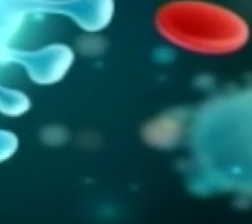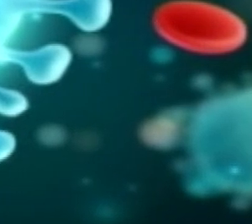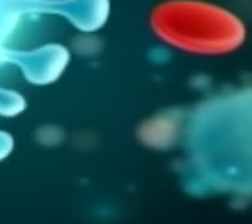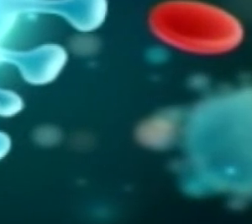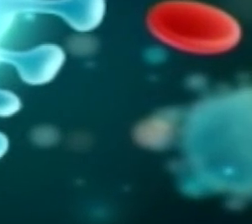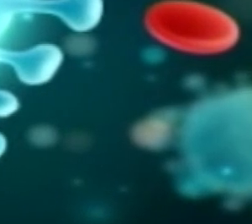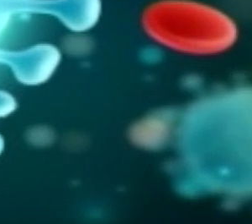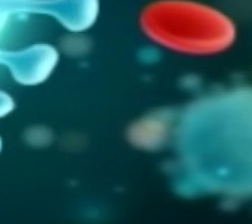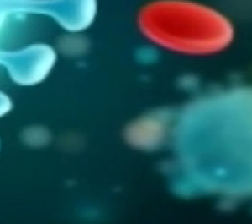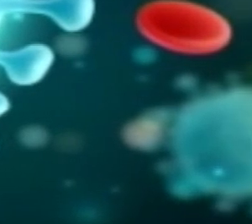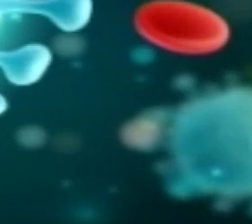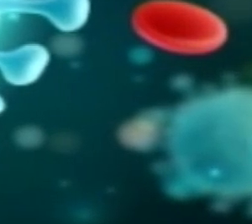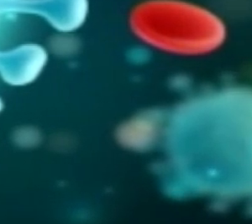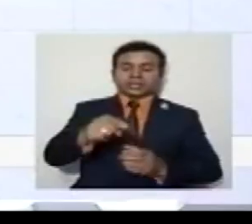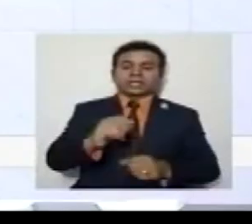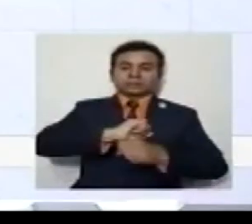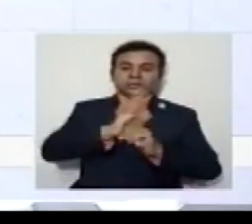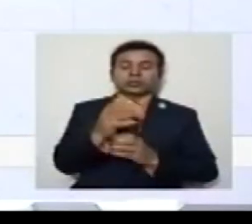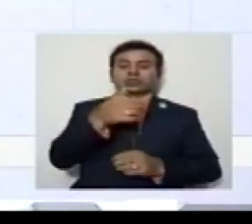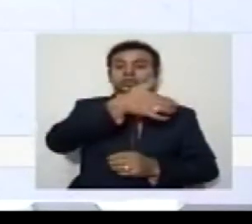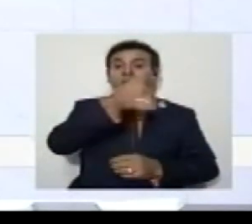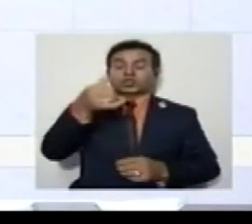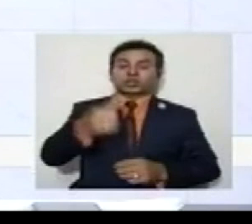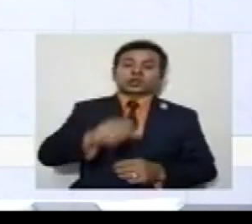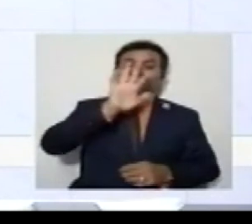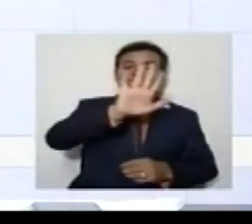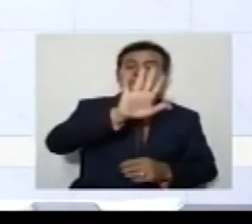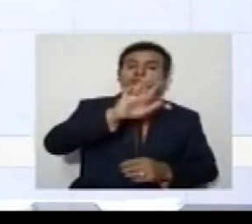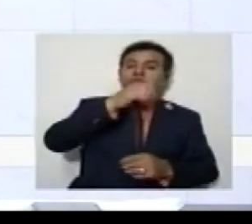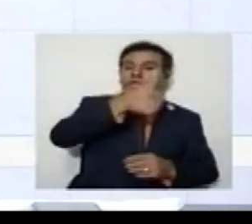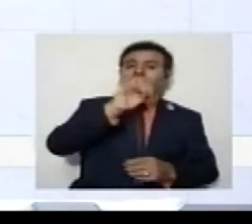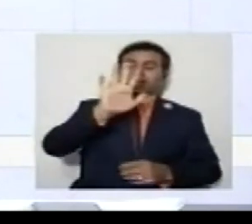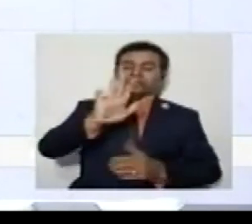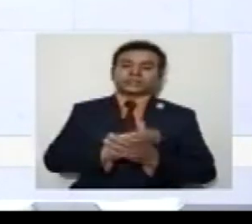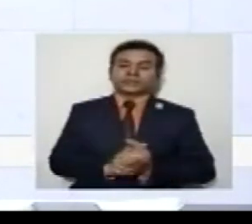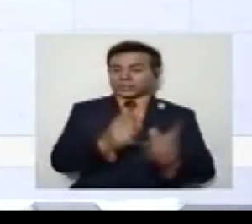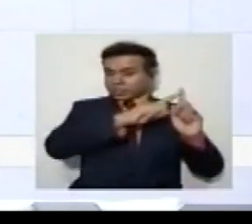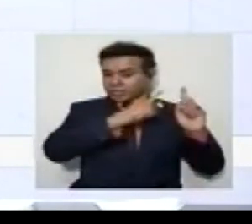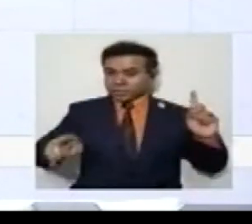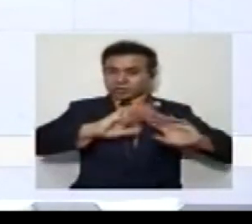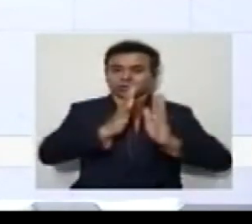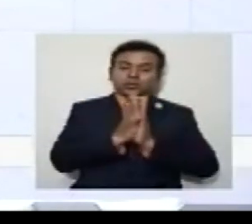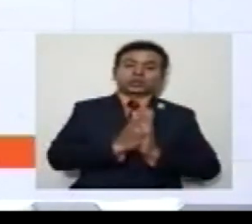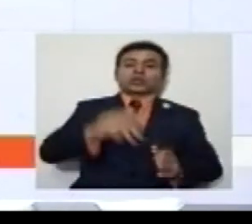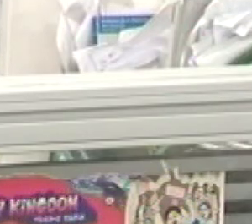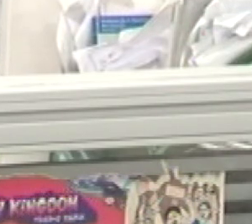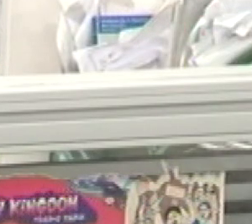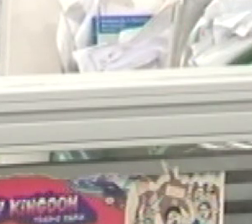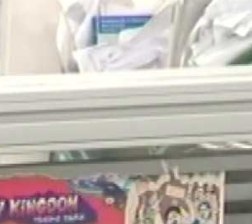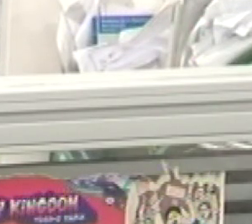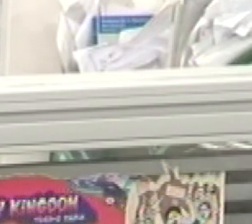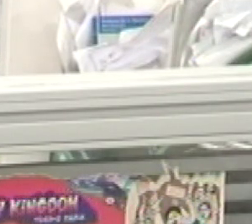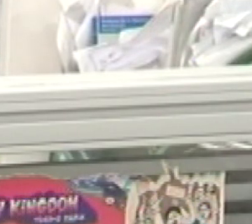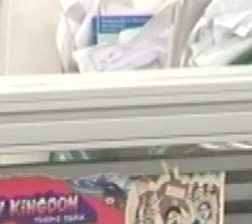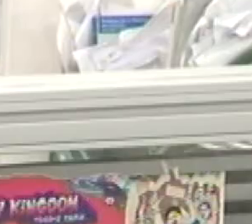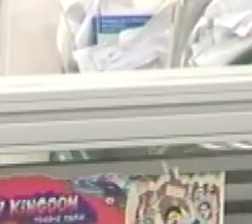100 জনের পরীক্ষা করে 12 জনের করোনা শনাক্ত হয়। এতদিনকার মধ্যে আজকে সর্বাধিক 24 ঘন্টা শনাক্ত হয়েছে 665